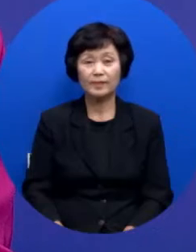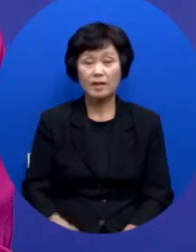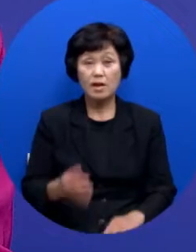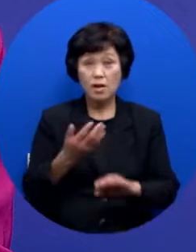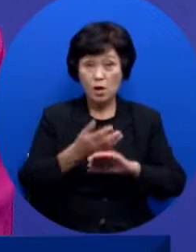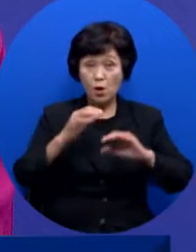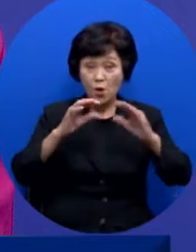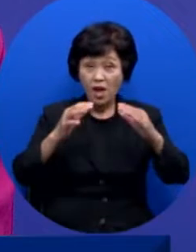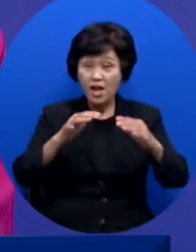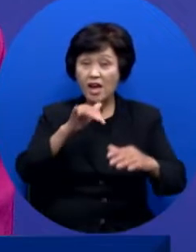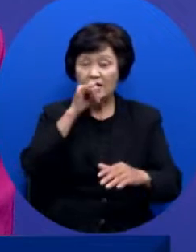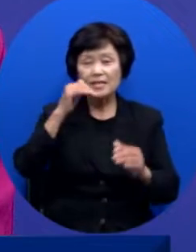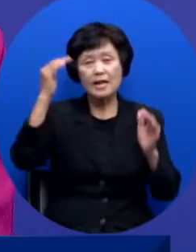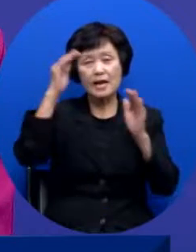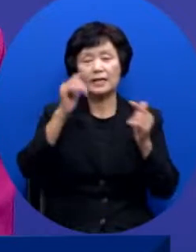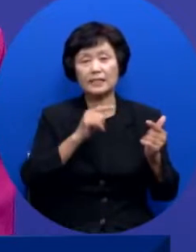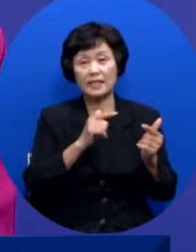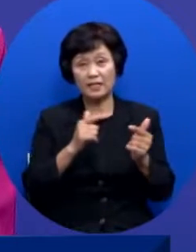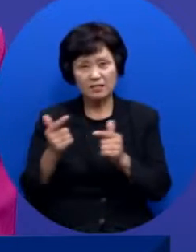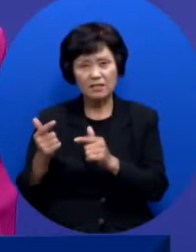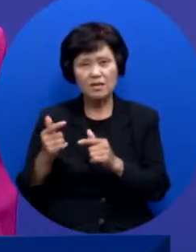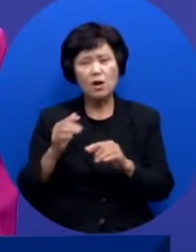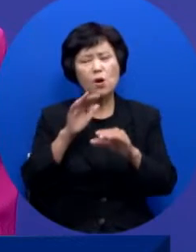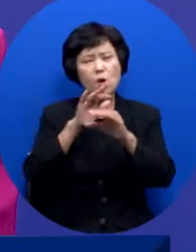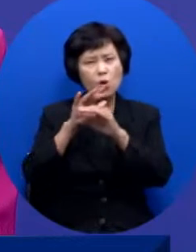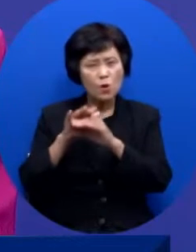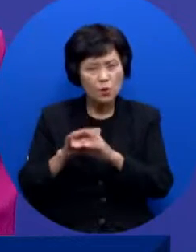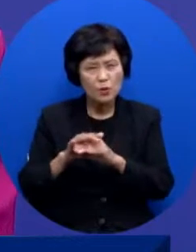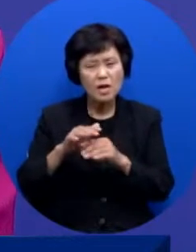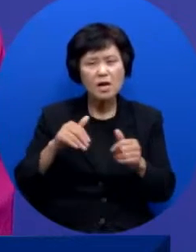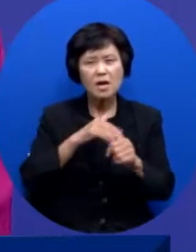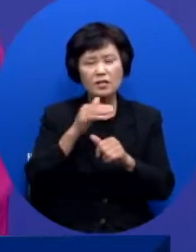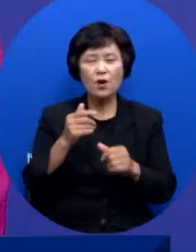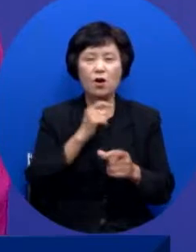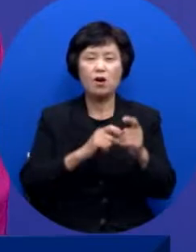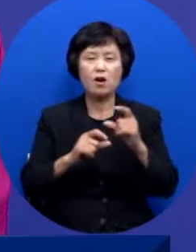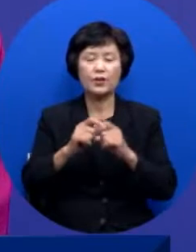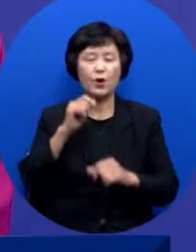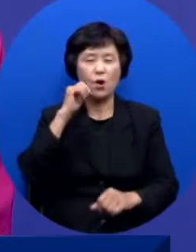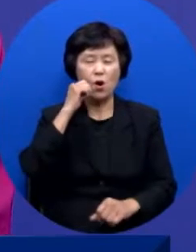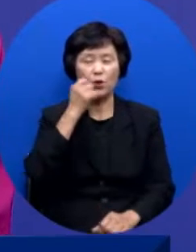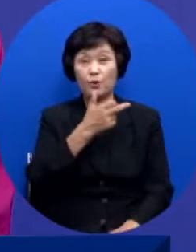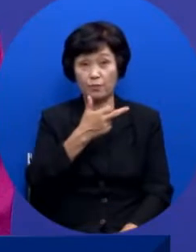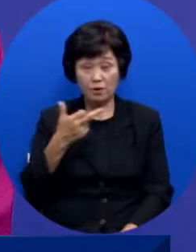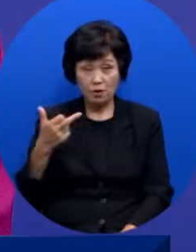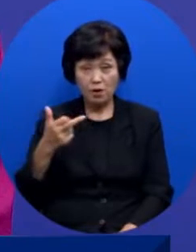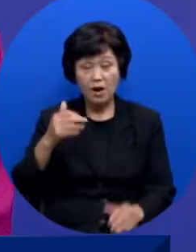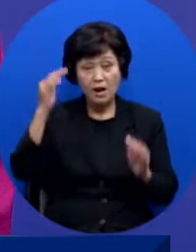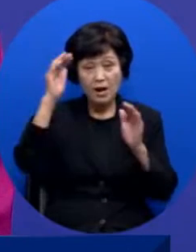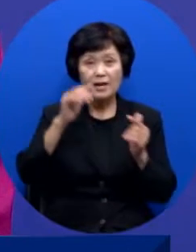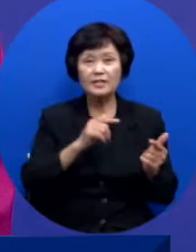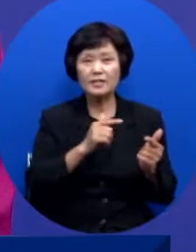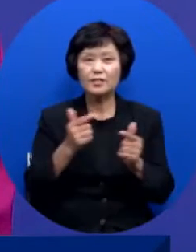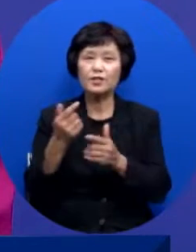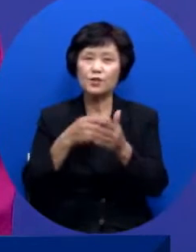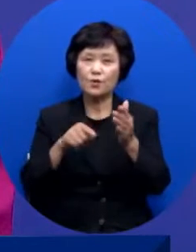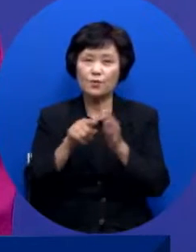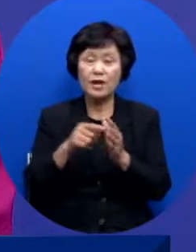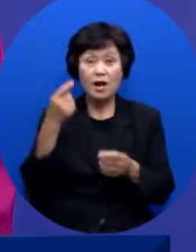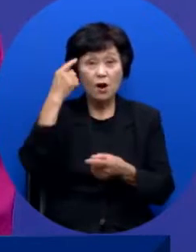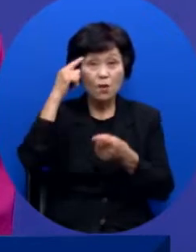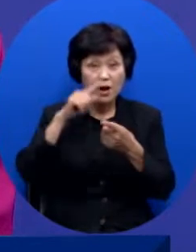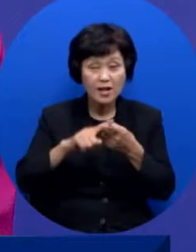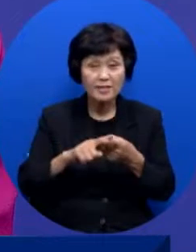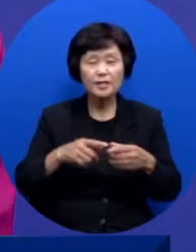해외에 남아 있는 유학생들은 코로나로 더 큰 어려움을 느꼈다고 합니다. 한인 유학생들을 위한 관심이 필요한 가운데 사역